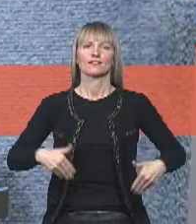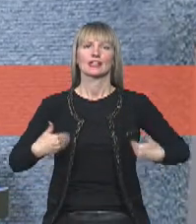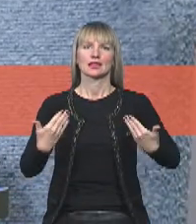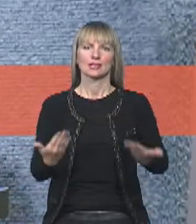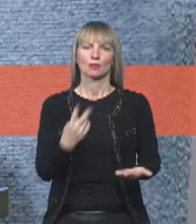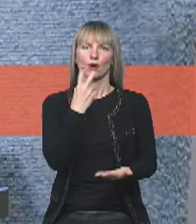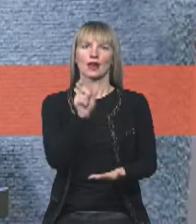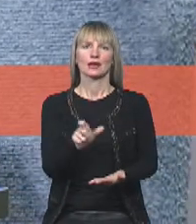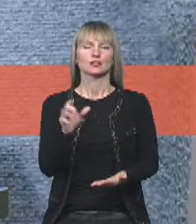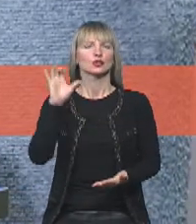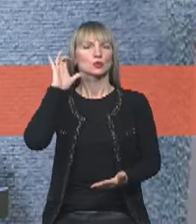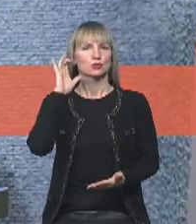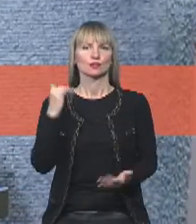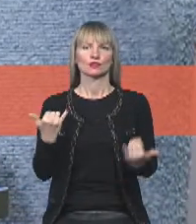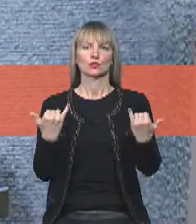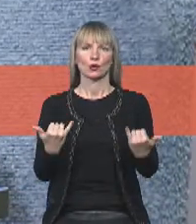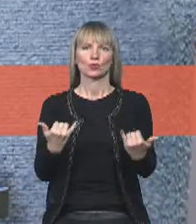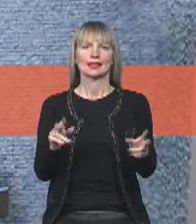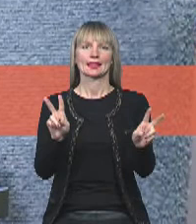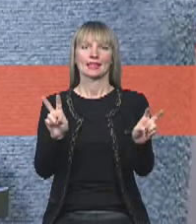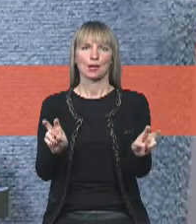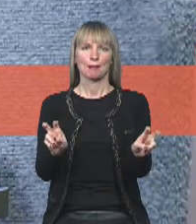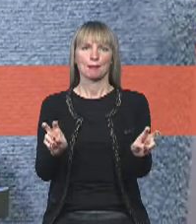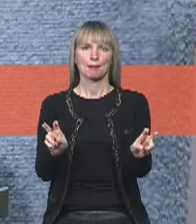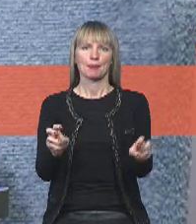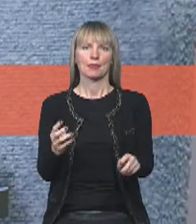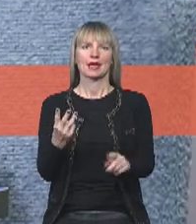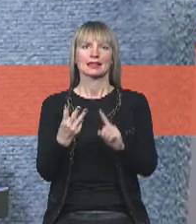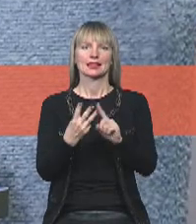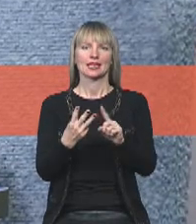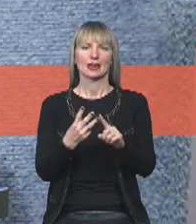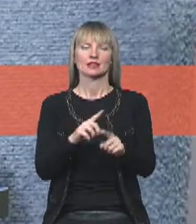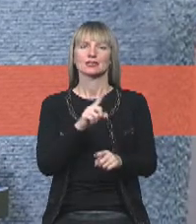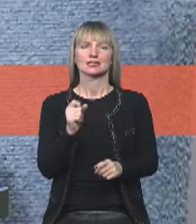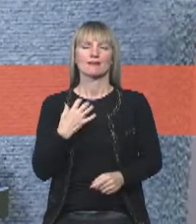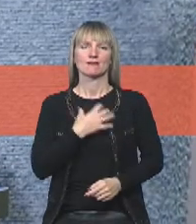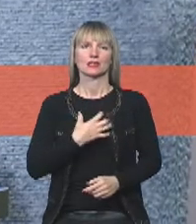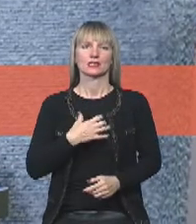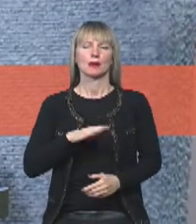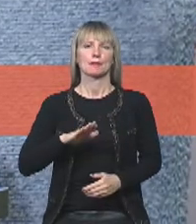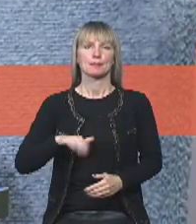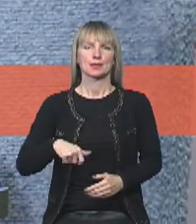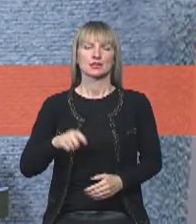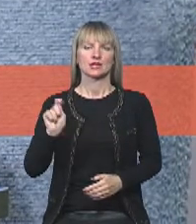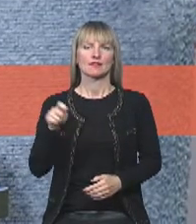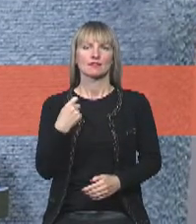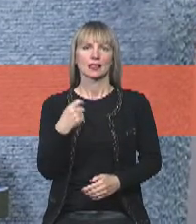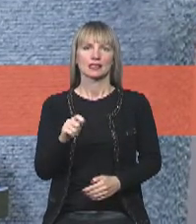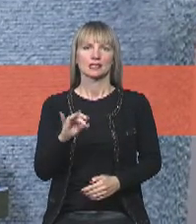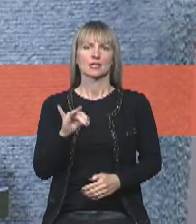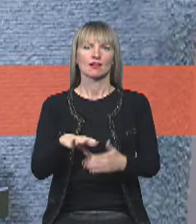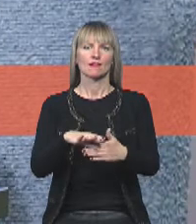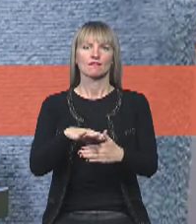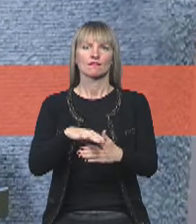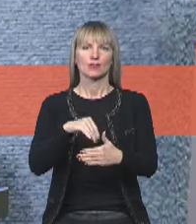Вітаємо глядачів і слухачів сьогоднішньої теми, третьої за важливістю після війни і